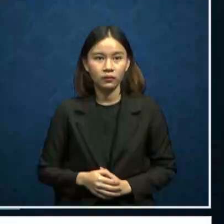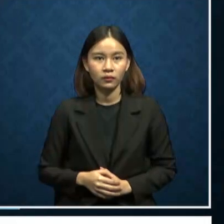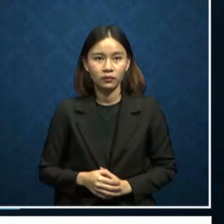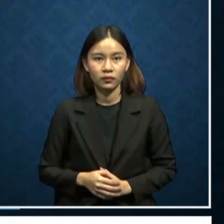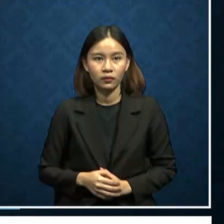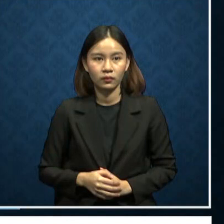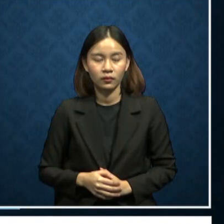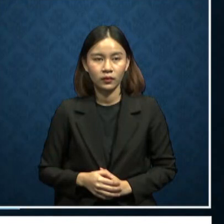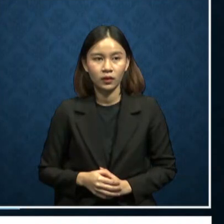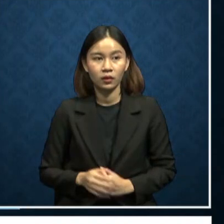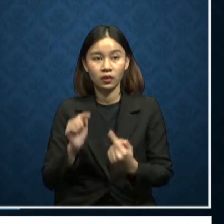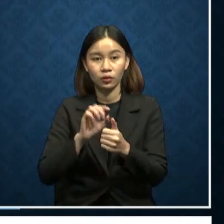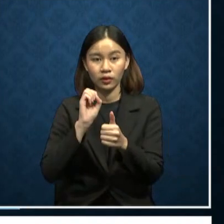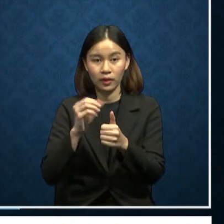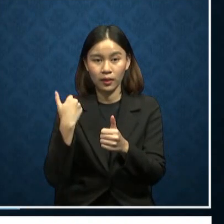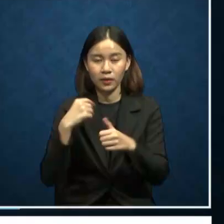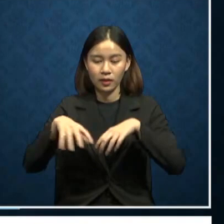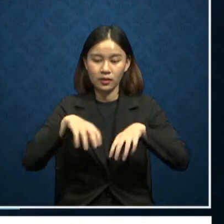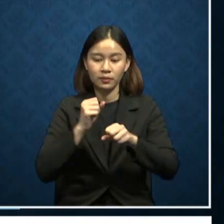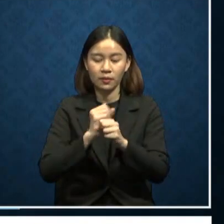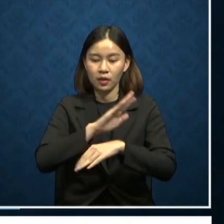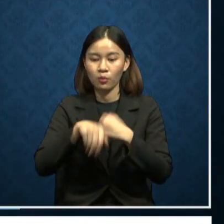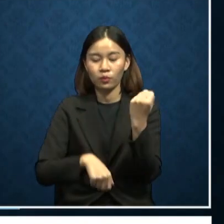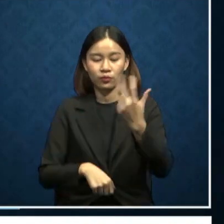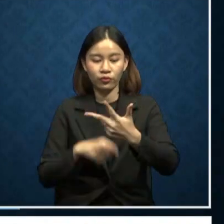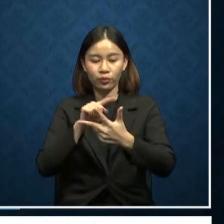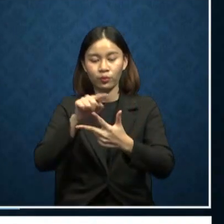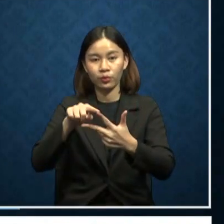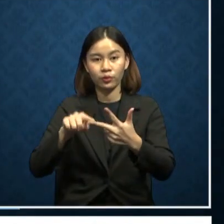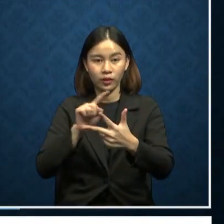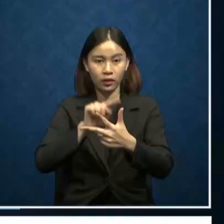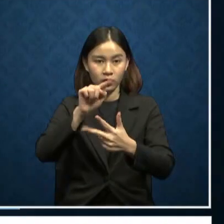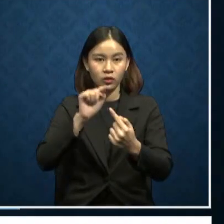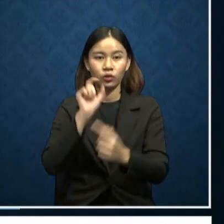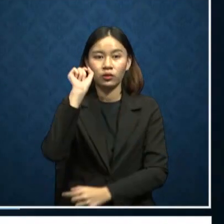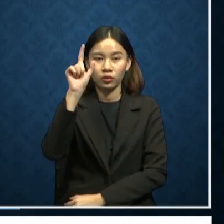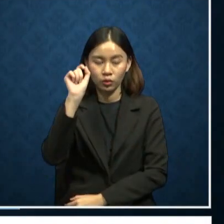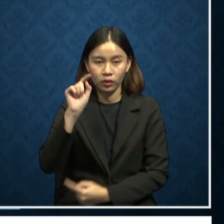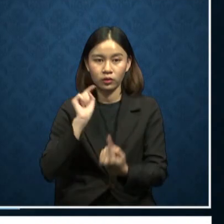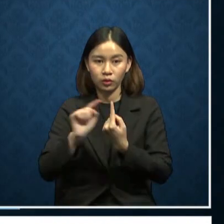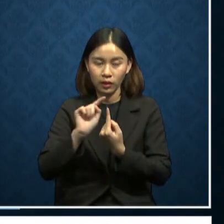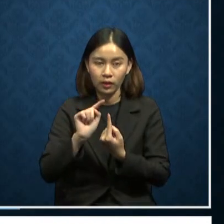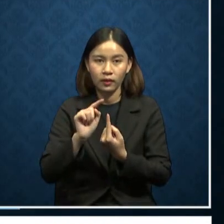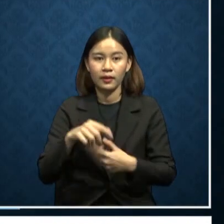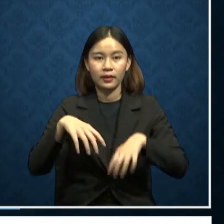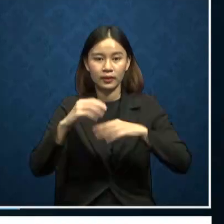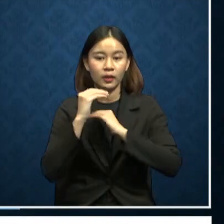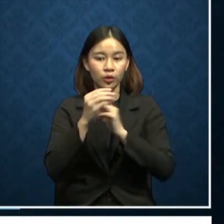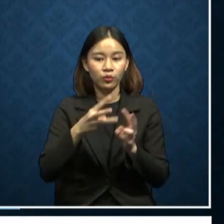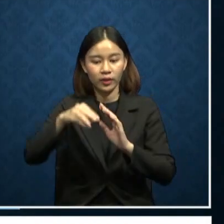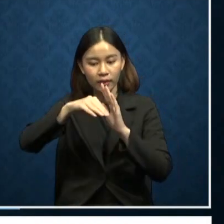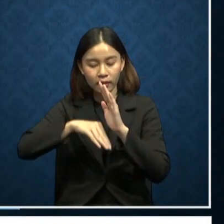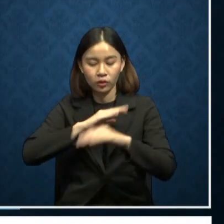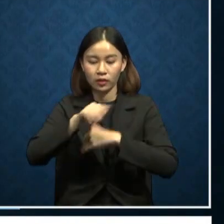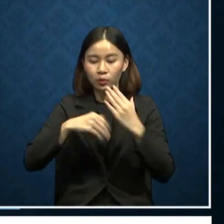จรข้อเสนอนะคะมีการจัดทำทั้งหมด 3ระยะนะคะระยะแรกคือระยะเร่งด่วนนะคะในเรื่องของการกำหนดทิศทางอย่างเป็น